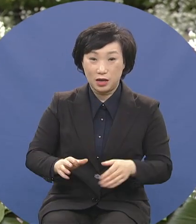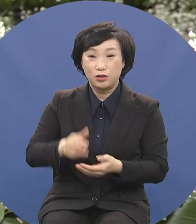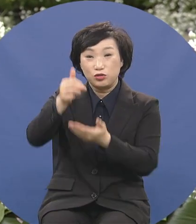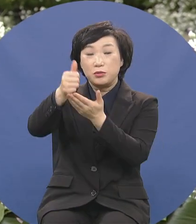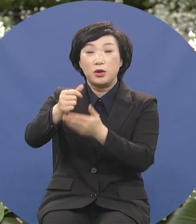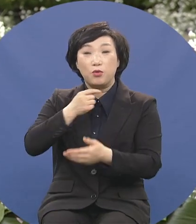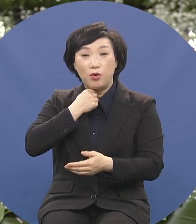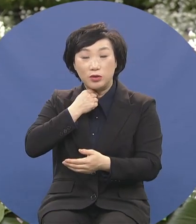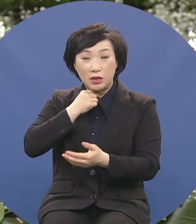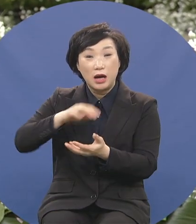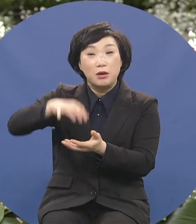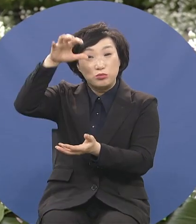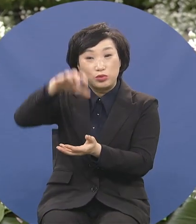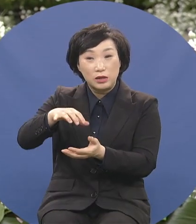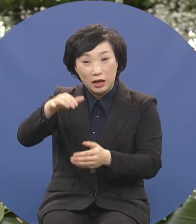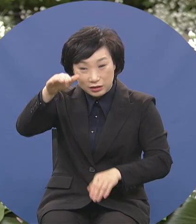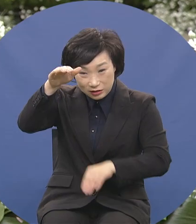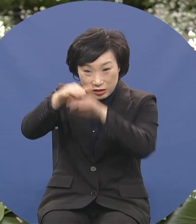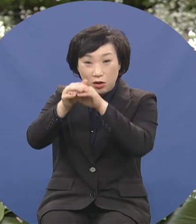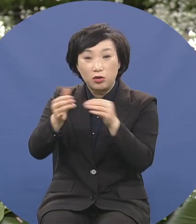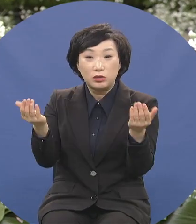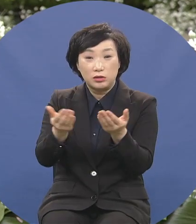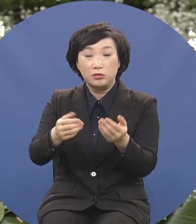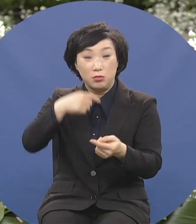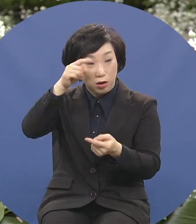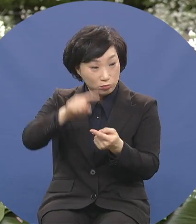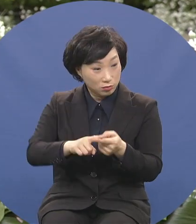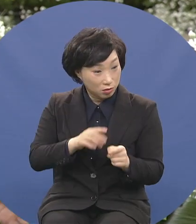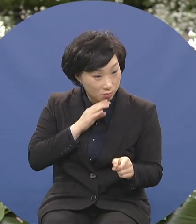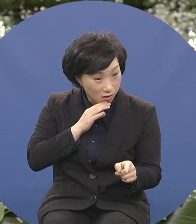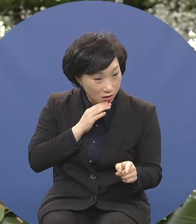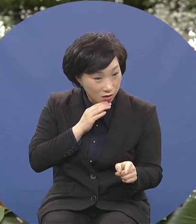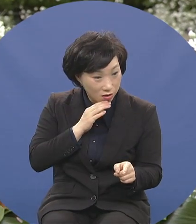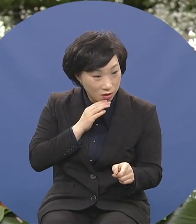주님의 원하는 분량을 채워드리는 것이 맞지 않냐.